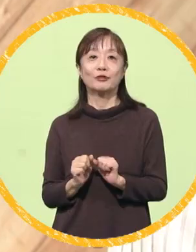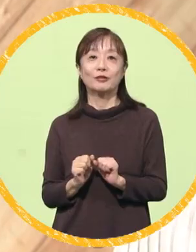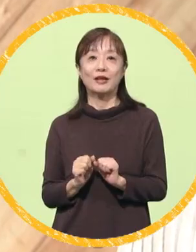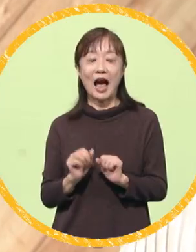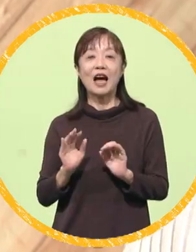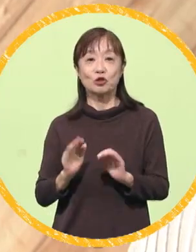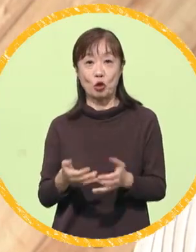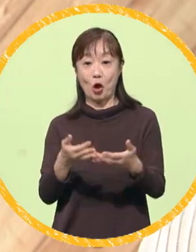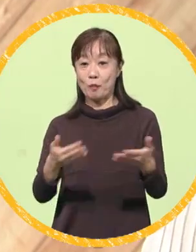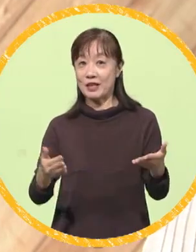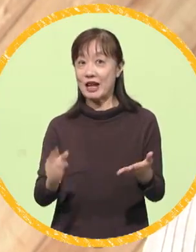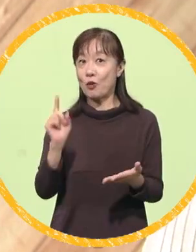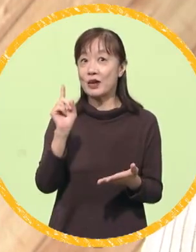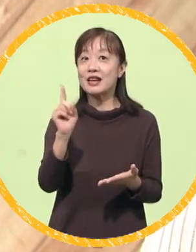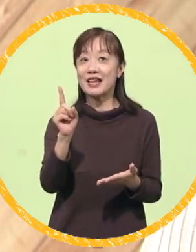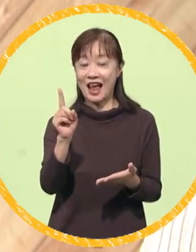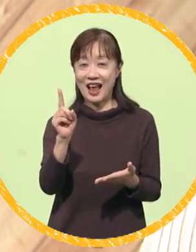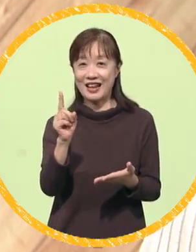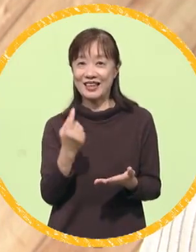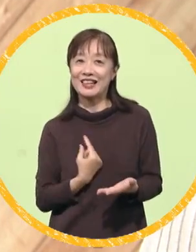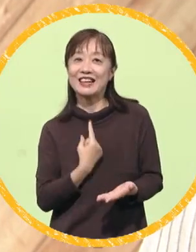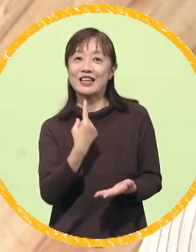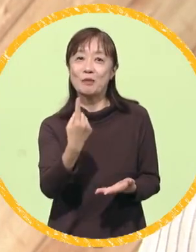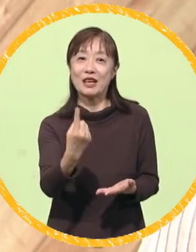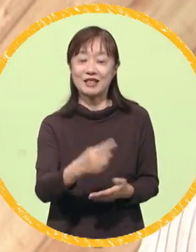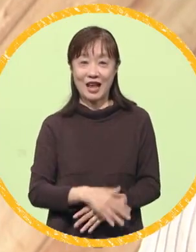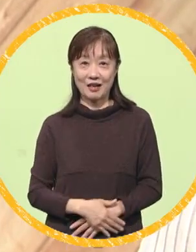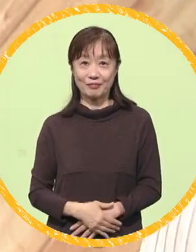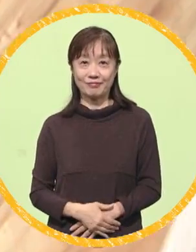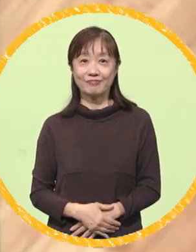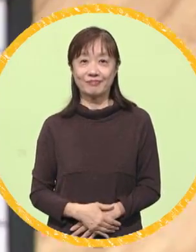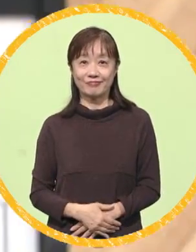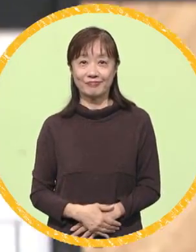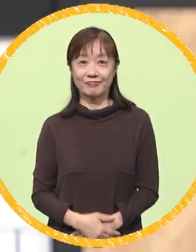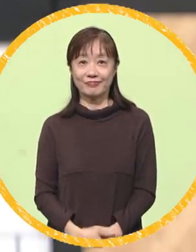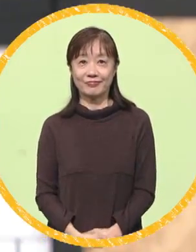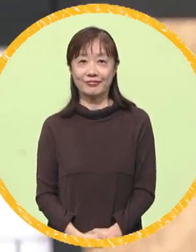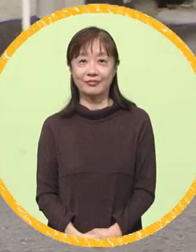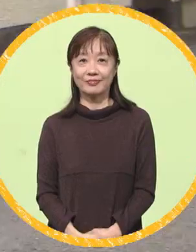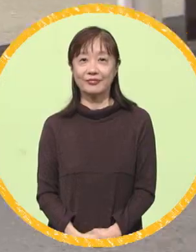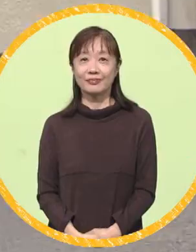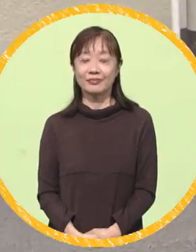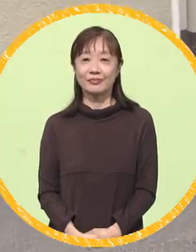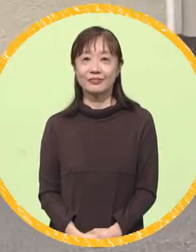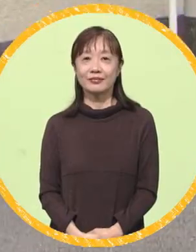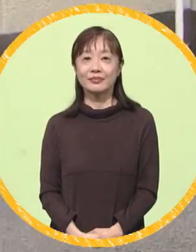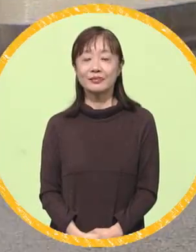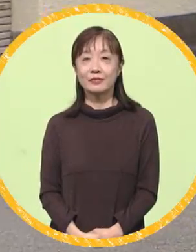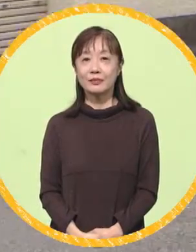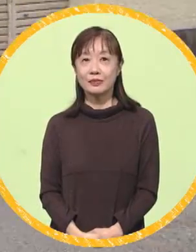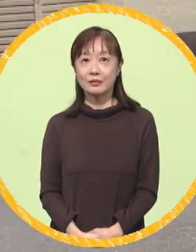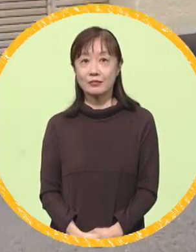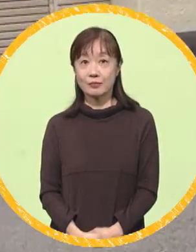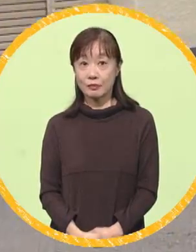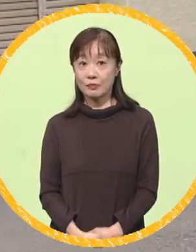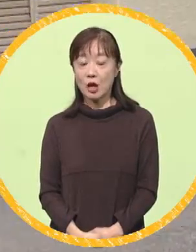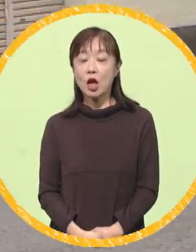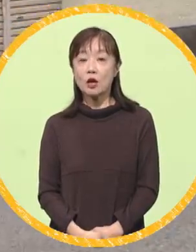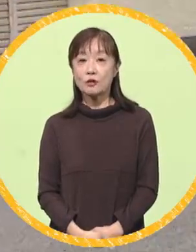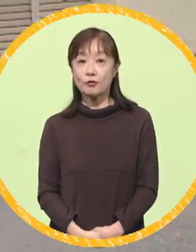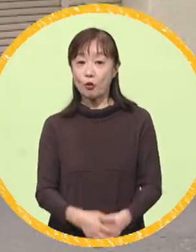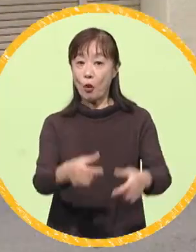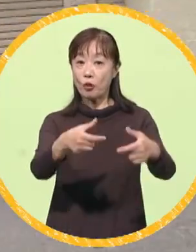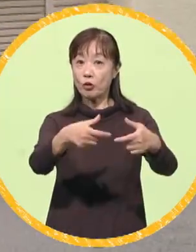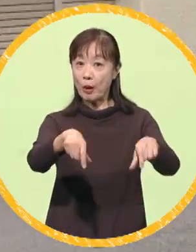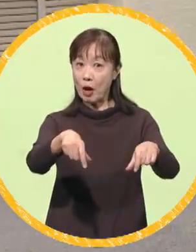今回その中から一軒、お伺いしてきました。ご覧ください、どうぞ。 さあ、井上エッグファームさんで